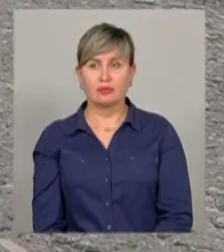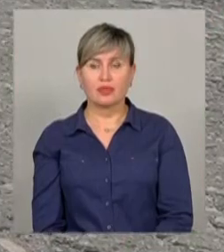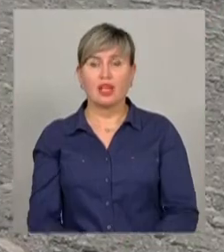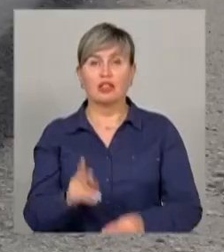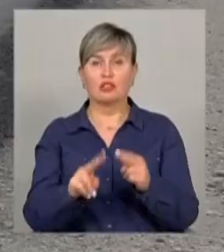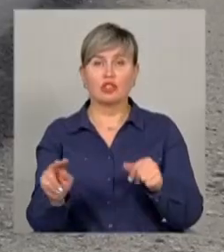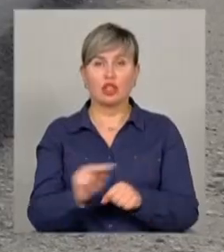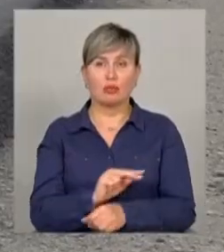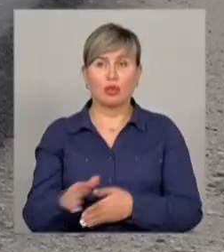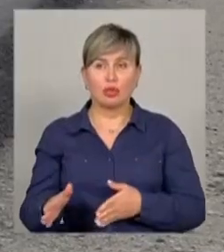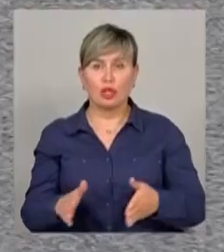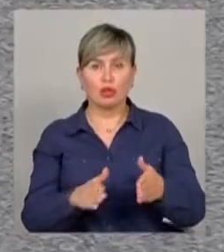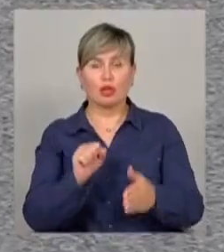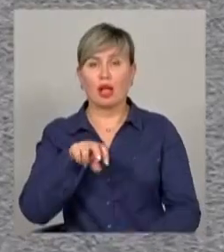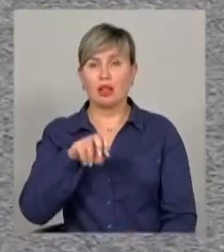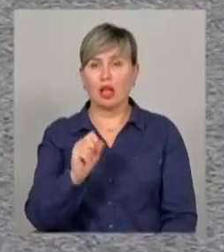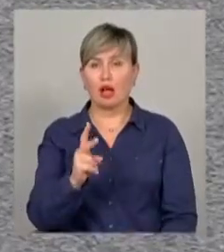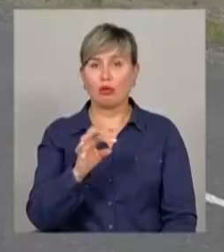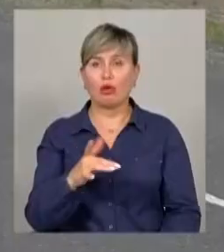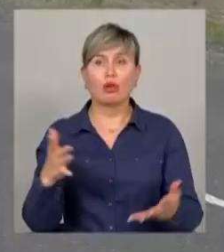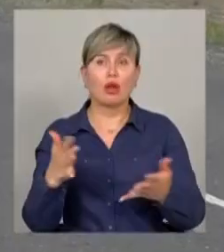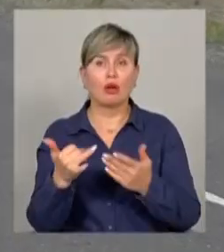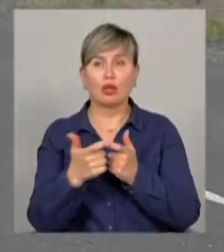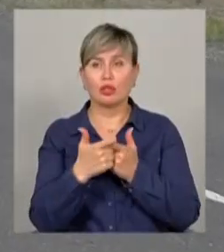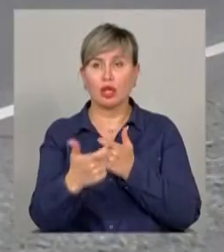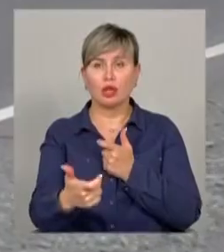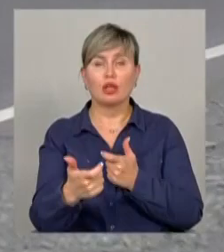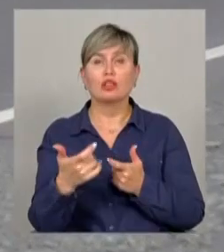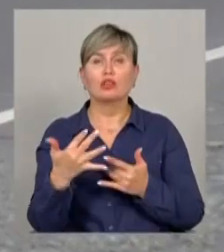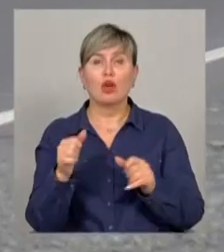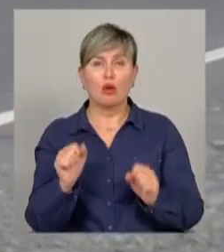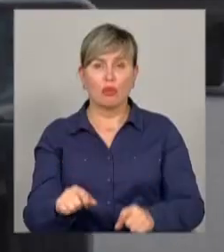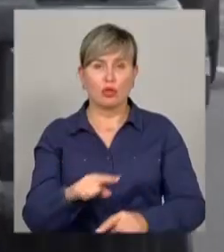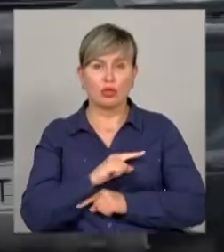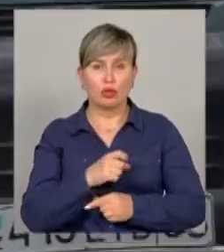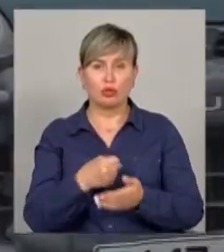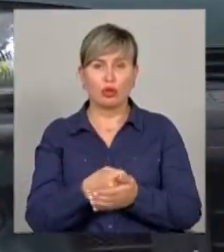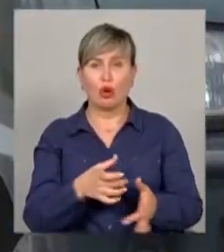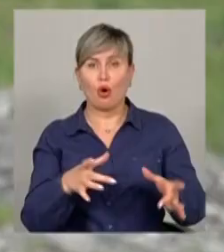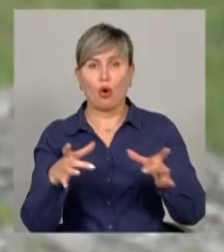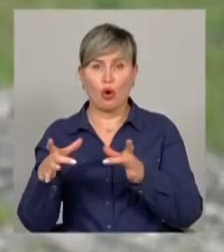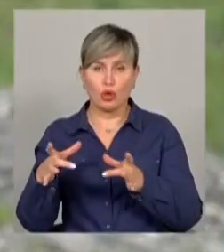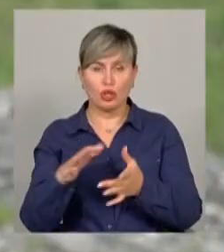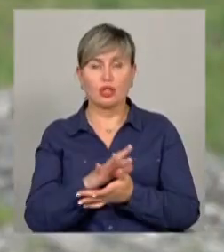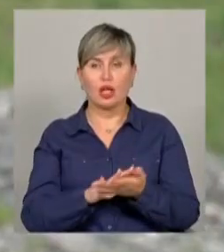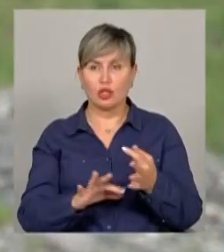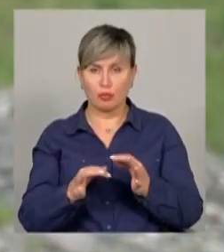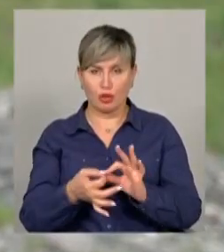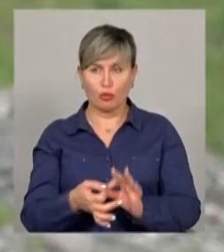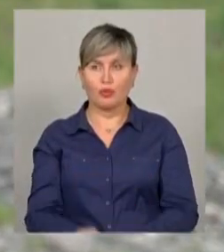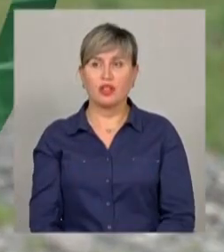Завершен ремонт дорог до Алаполя. В каком состоянии трасса сегодня и за сколько можно доехать до озера теперь, выясняла Салдана